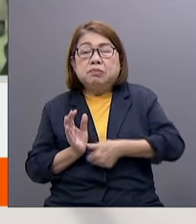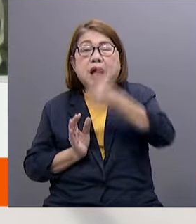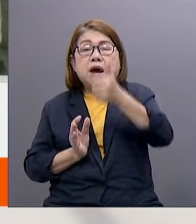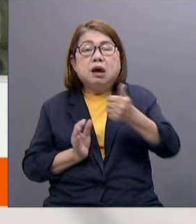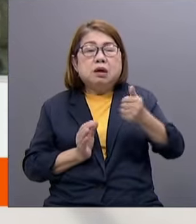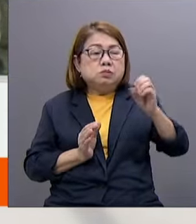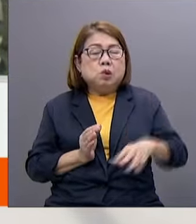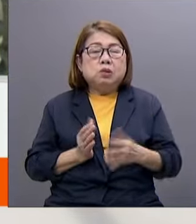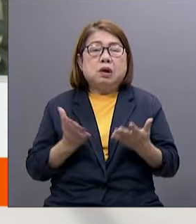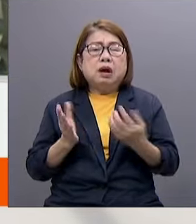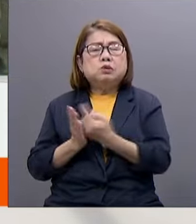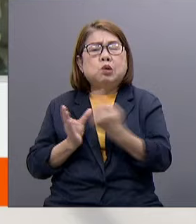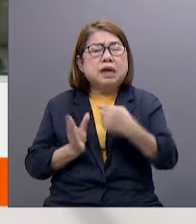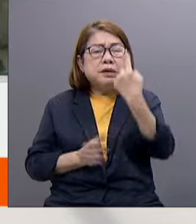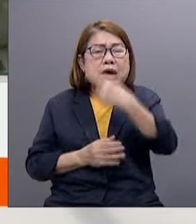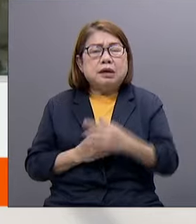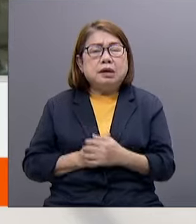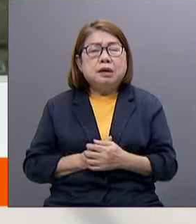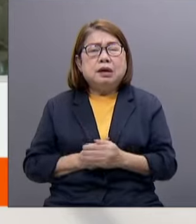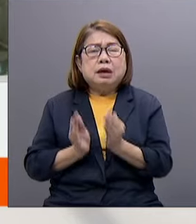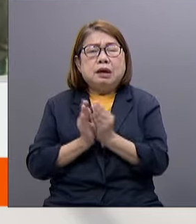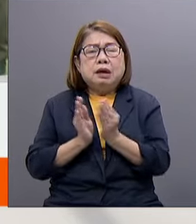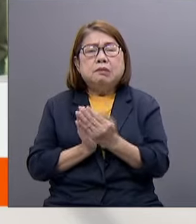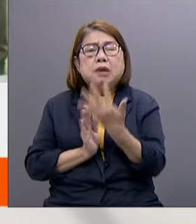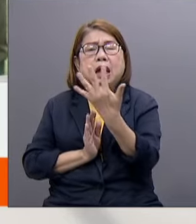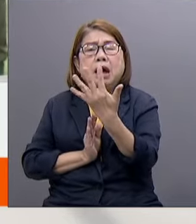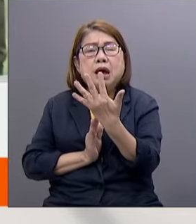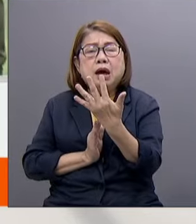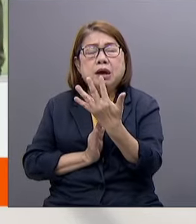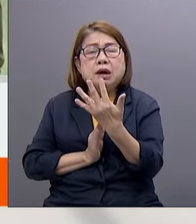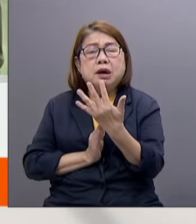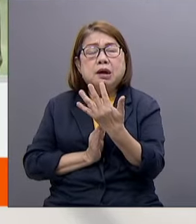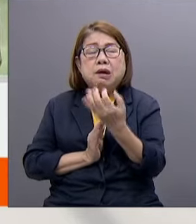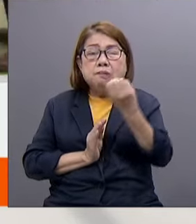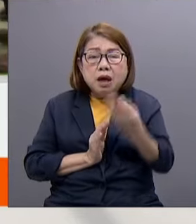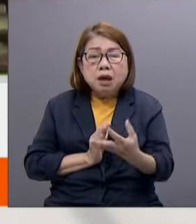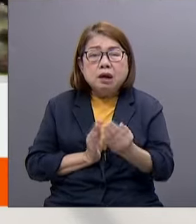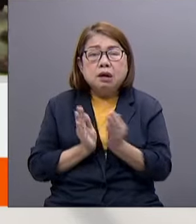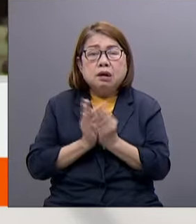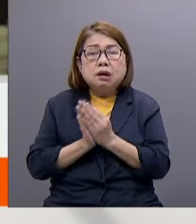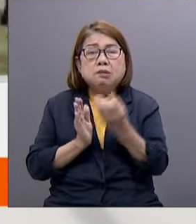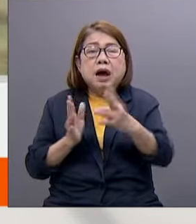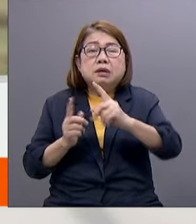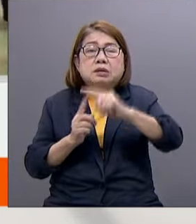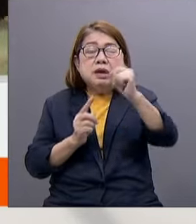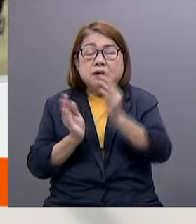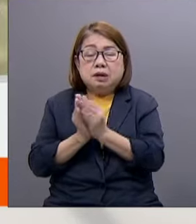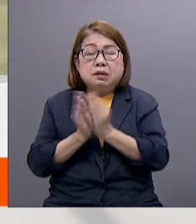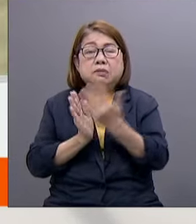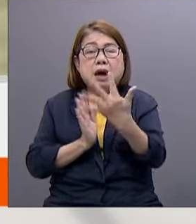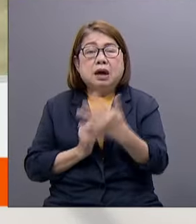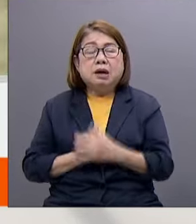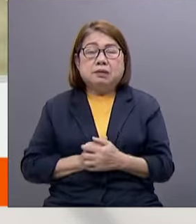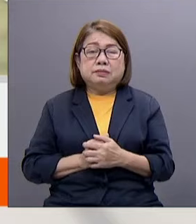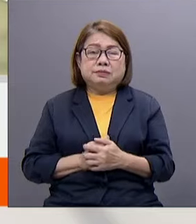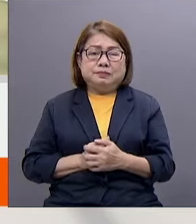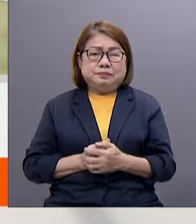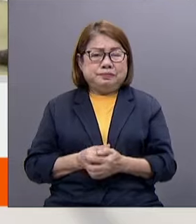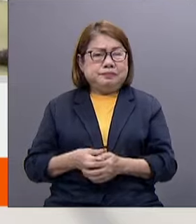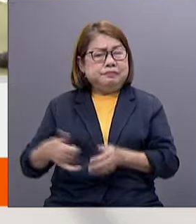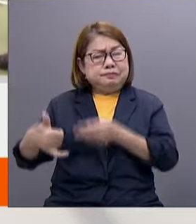มื่ อ เขาได้คะแนนแค่5คะแนนคือคะแนนสูงสุดแล้วใช่ไหมคะแล้วเราก็ไปดูประวัติ